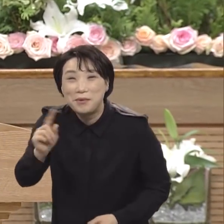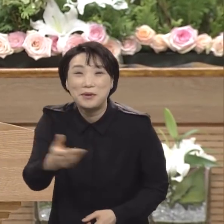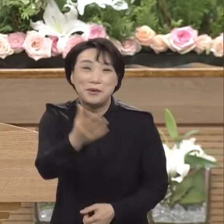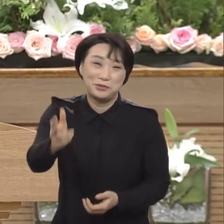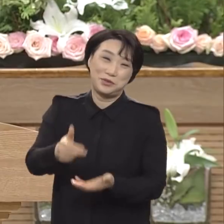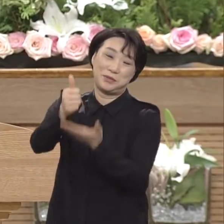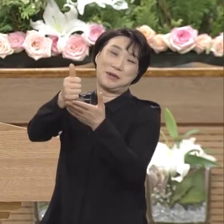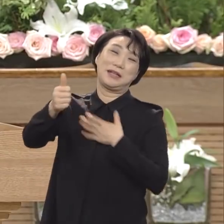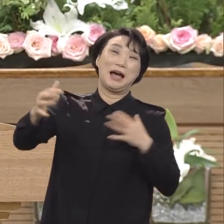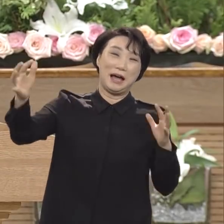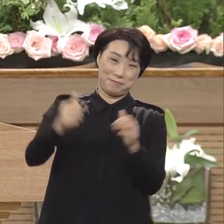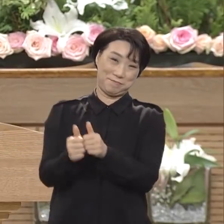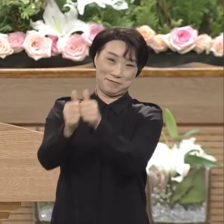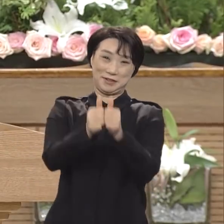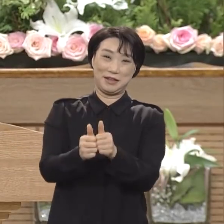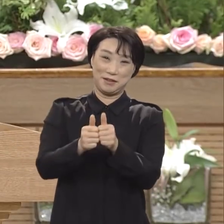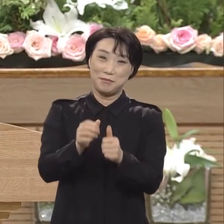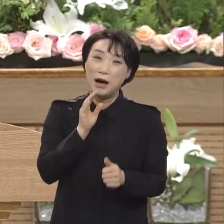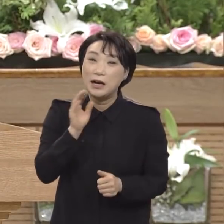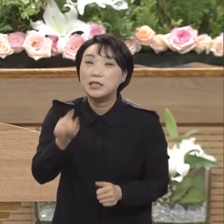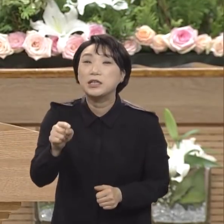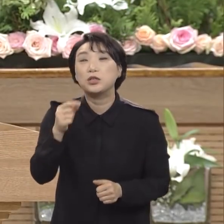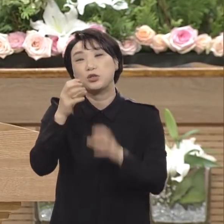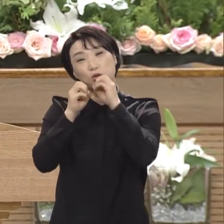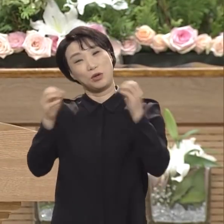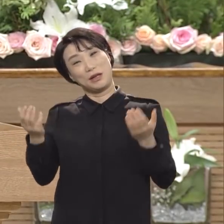것. 그게 전도 아니요?